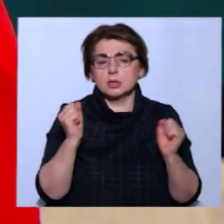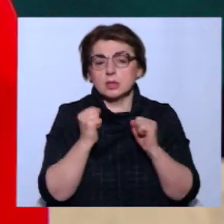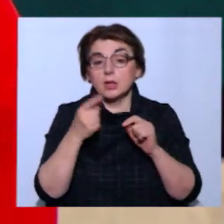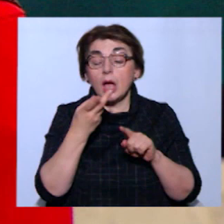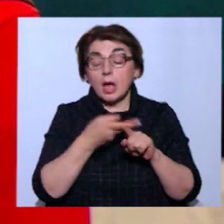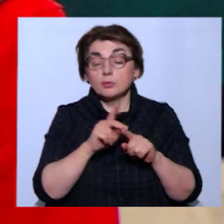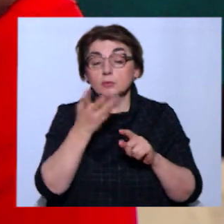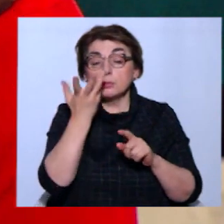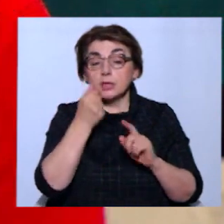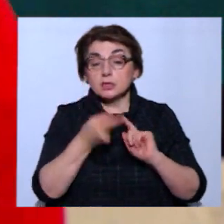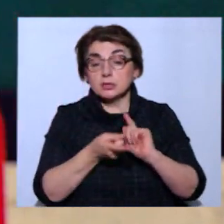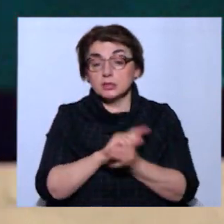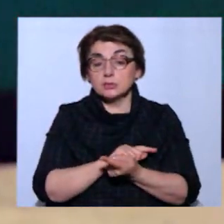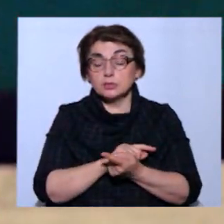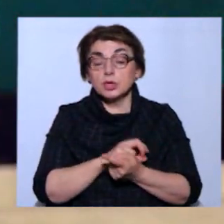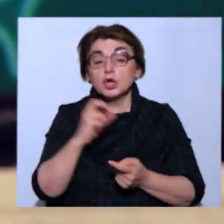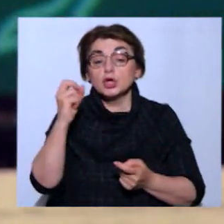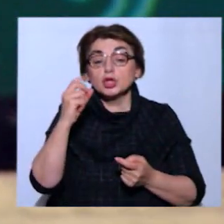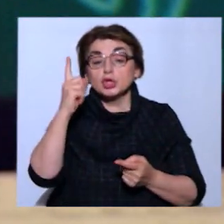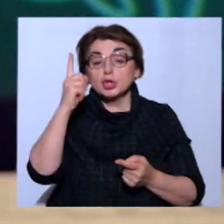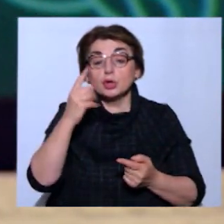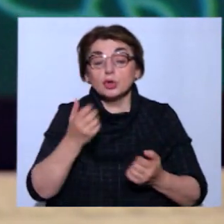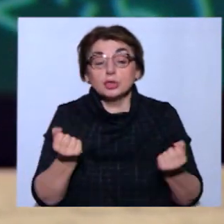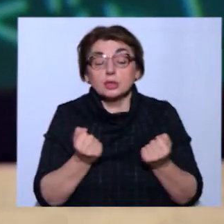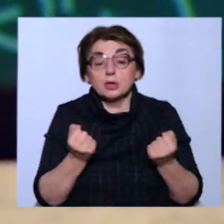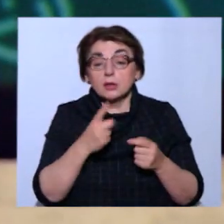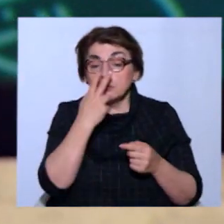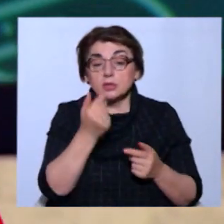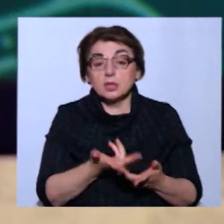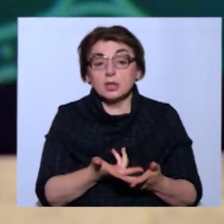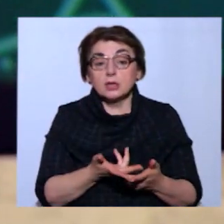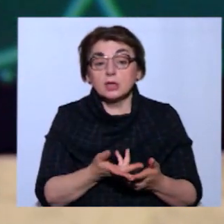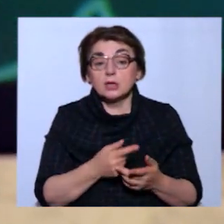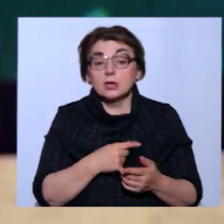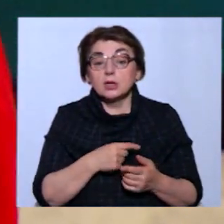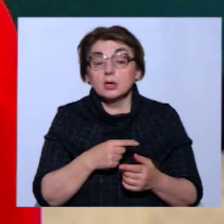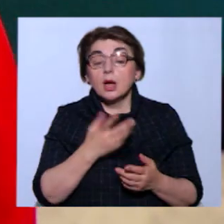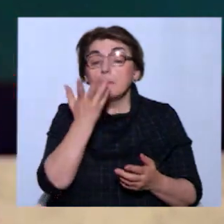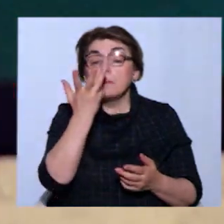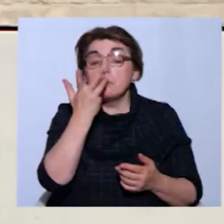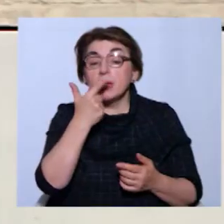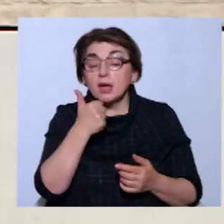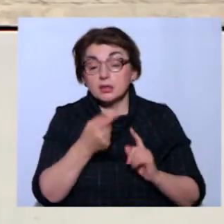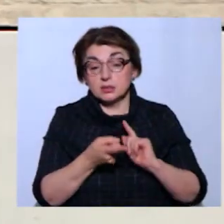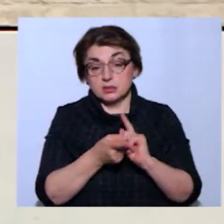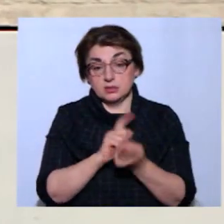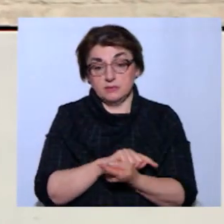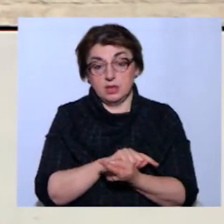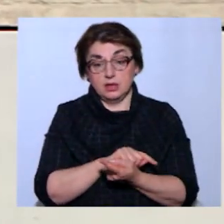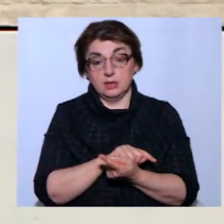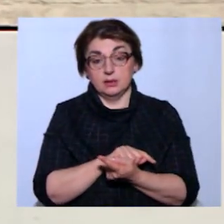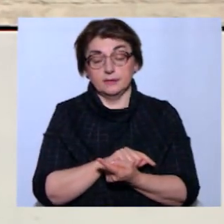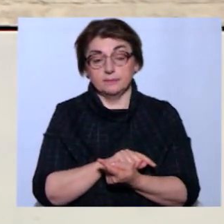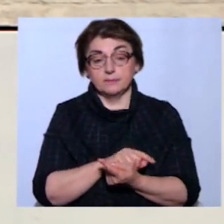იცვლის ის ფერს. არქტიკული მელა შეგუებულობის ნიშანთვისება რა არის, რა ვთქვით ჩვენ? შეფერილობის ცვლა. ამიტომ აქ